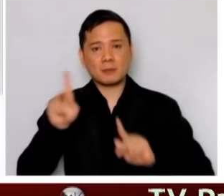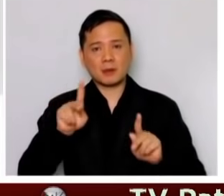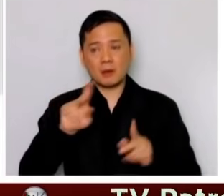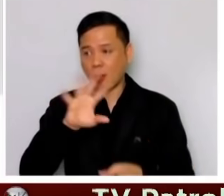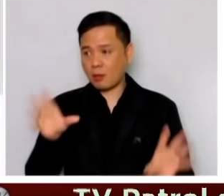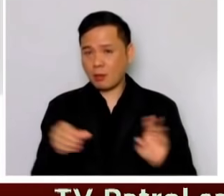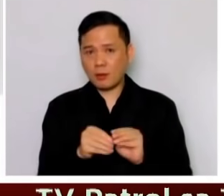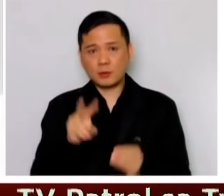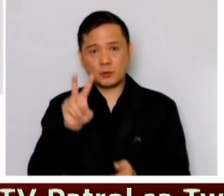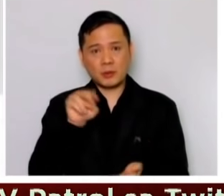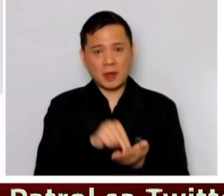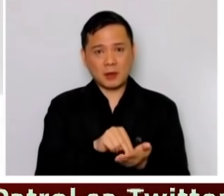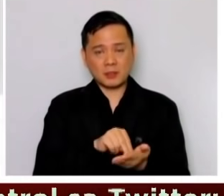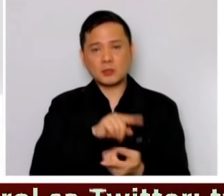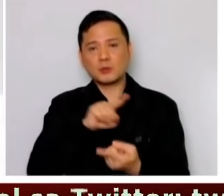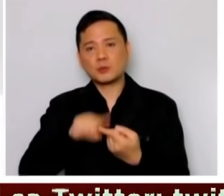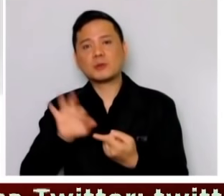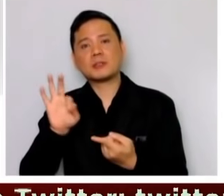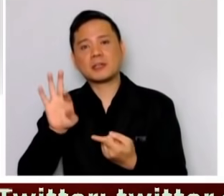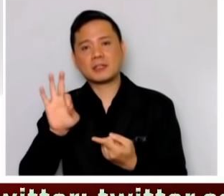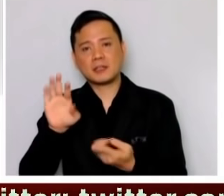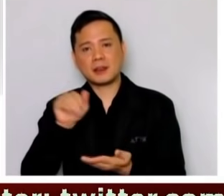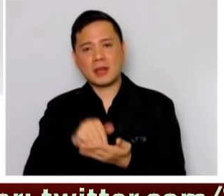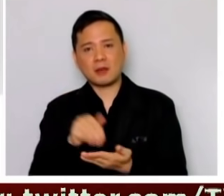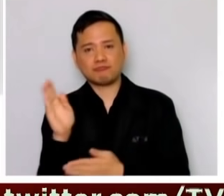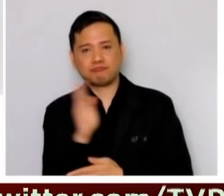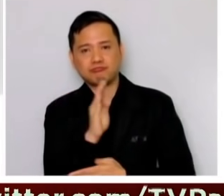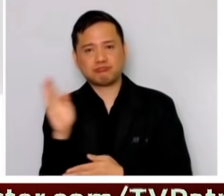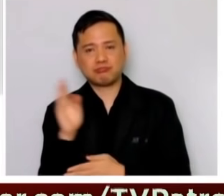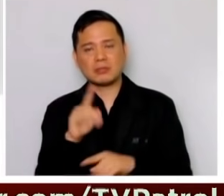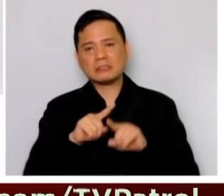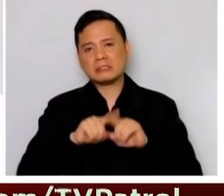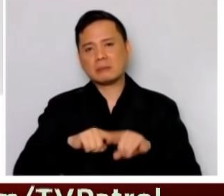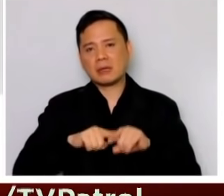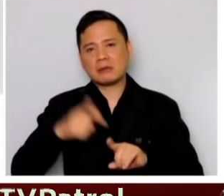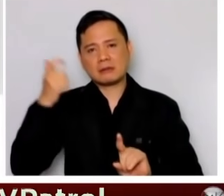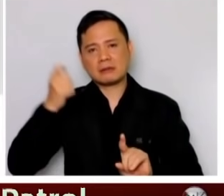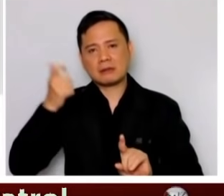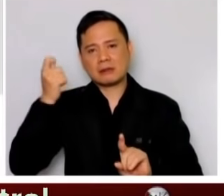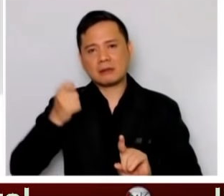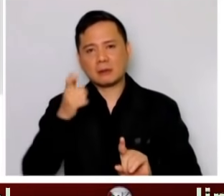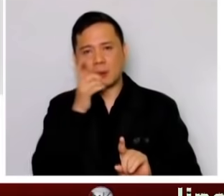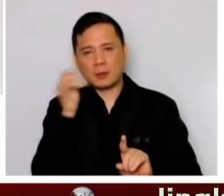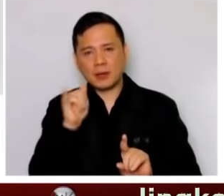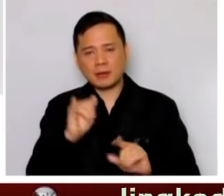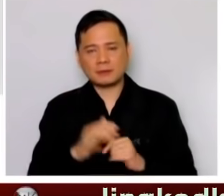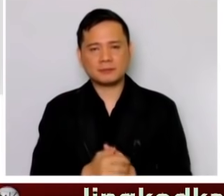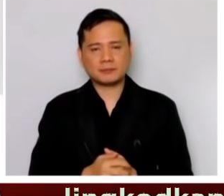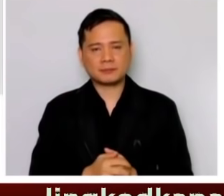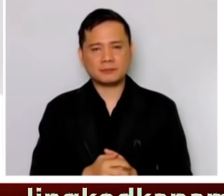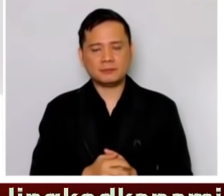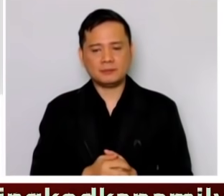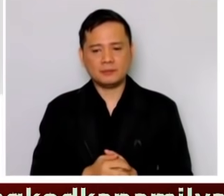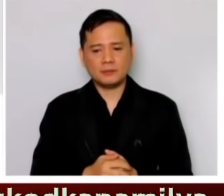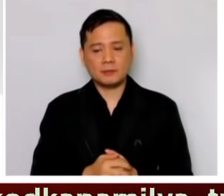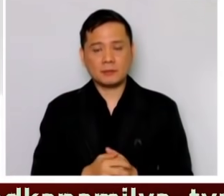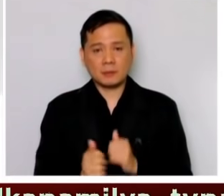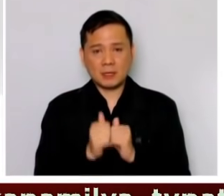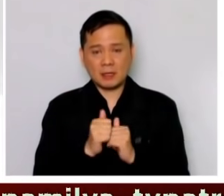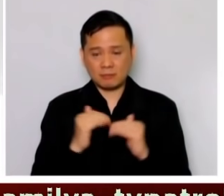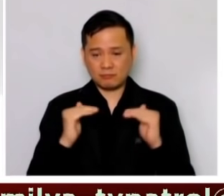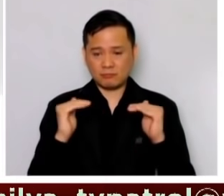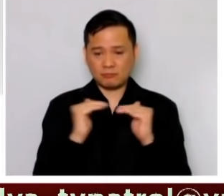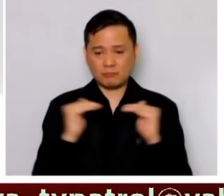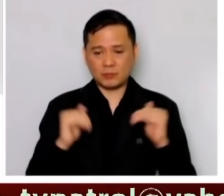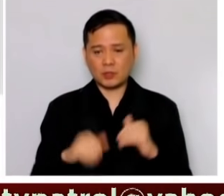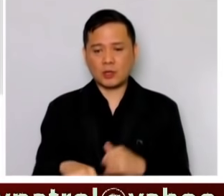2,000 hanggang 19,000 pesos depende sa pensyon ng retirado. Lagpas 27 billion pesos ang